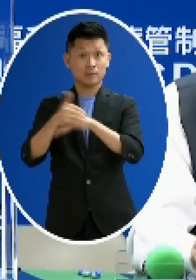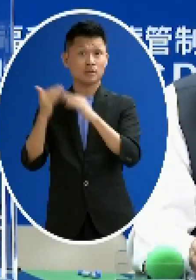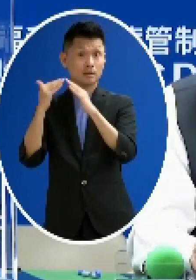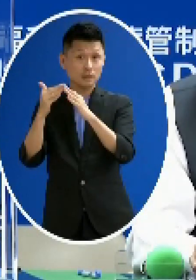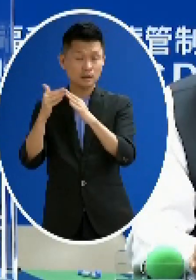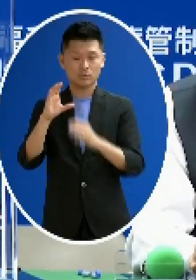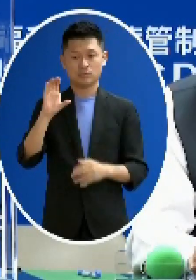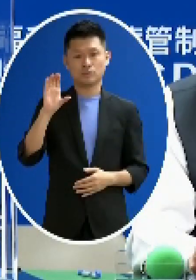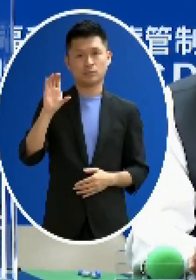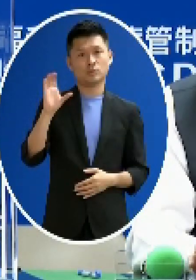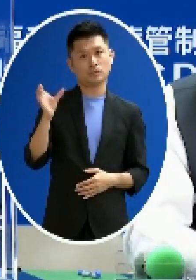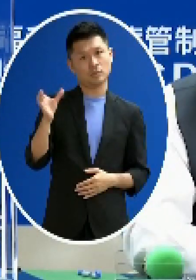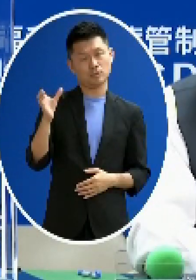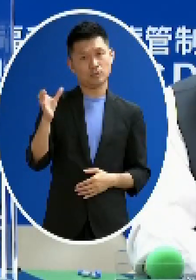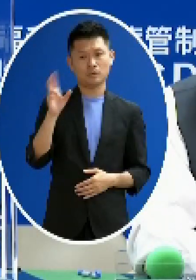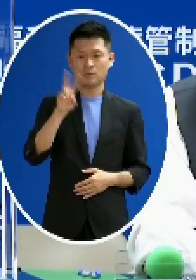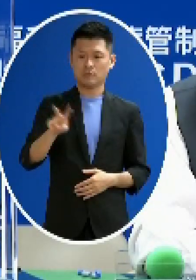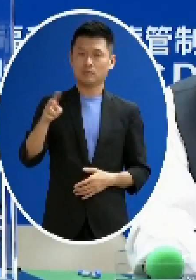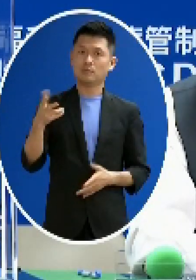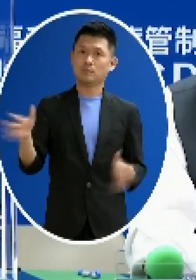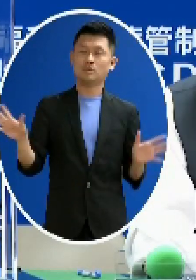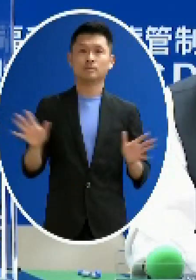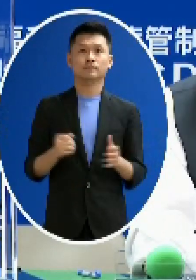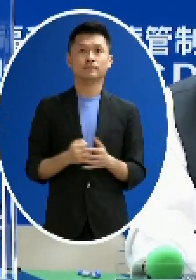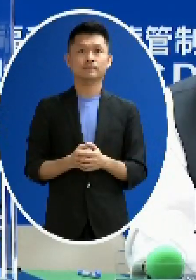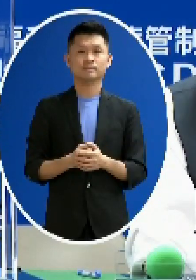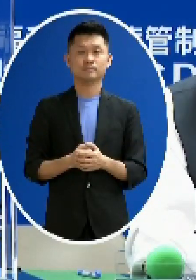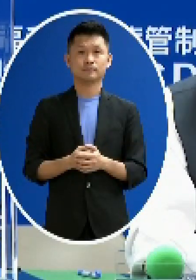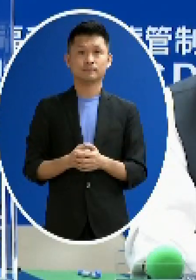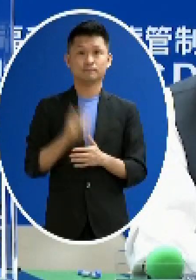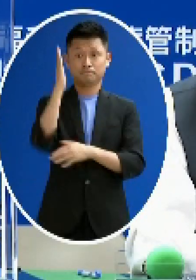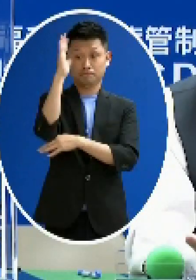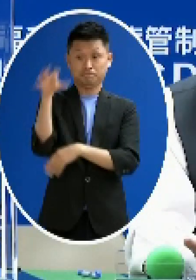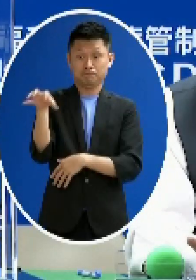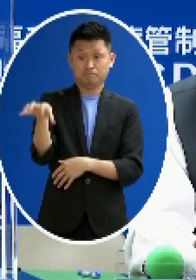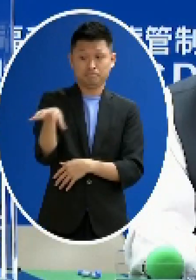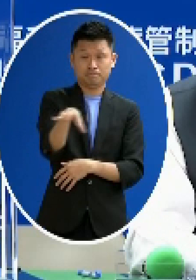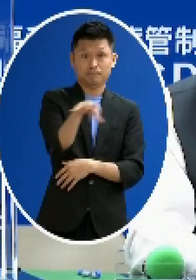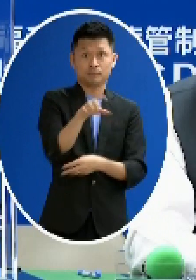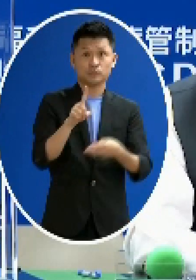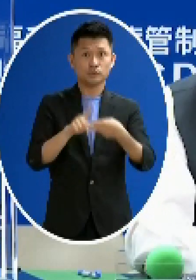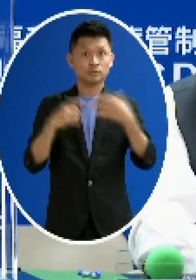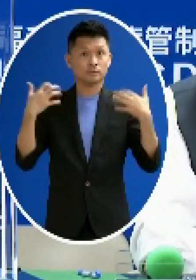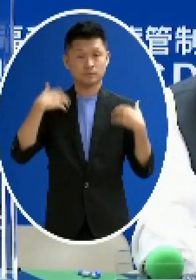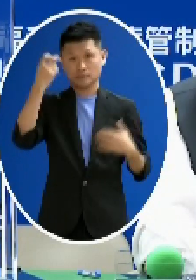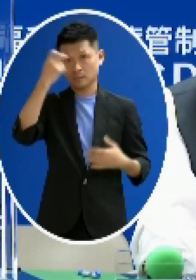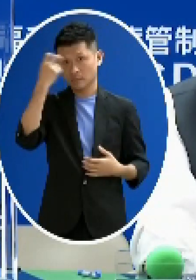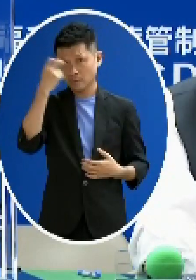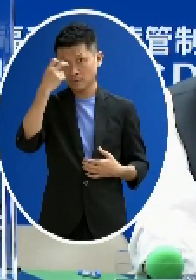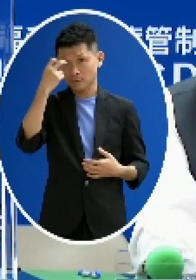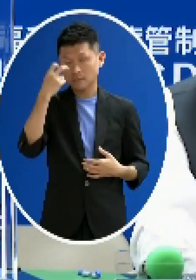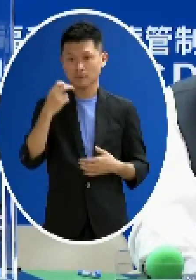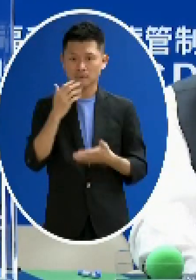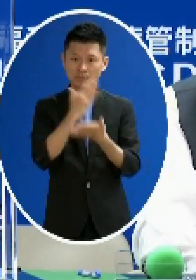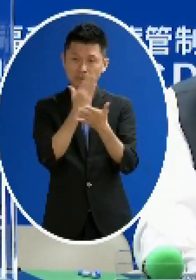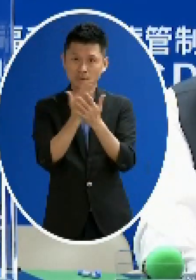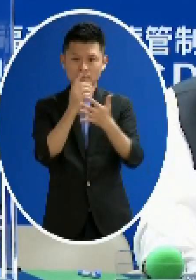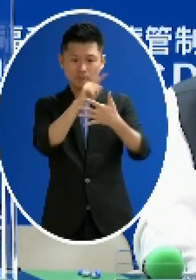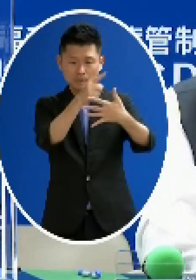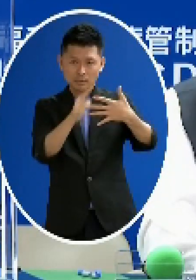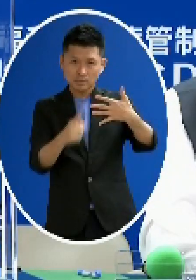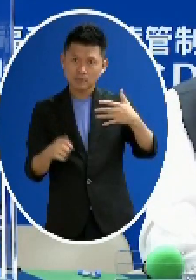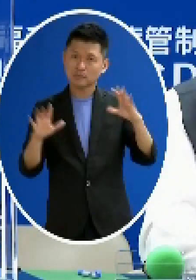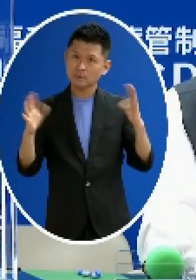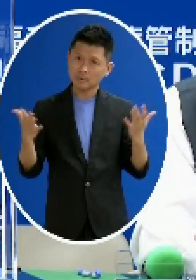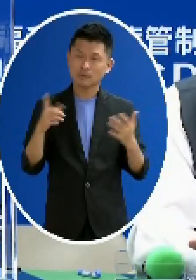有902000多，那属于在部会各个部会所主管的所主管的类别里面有大